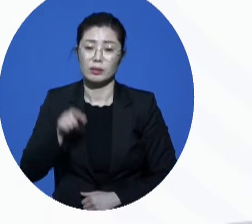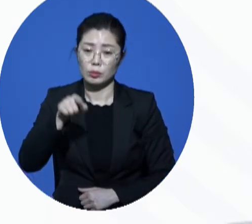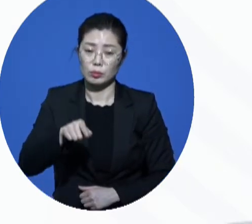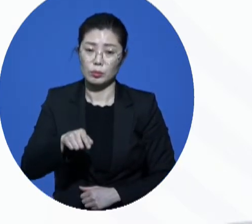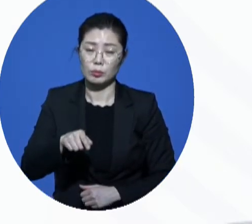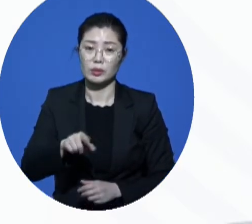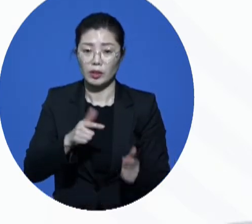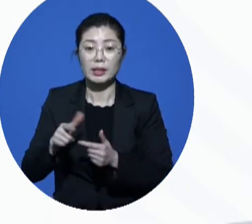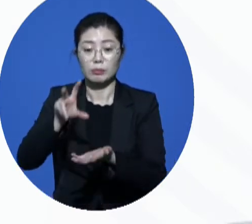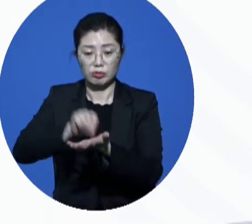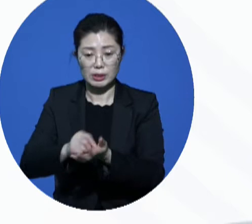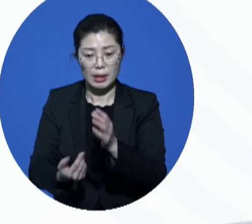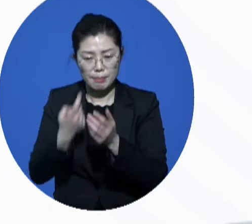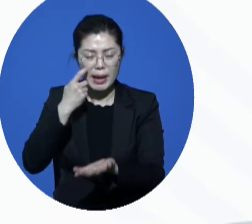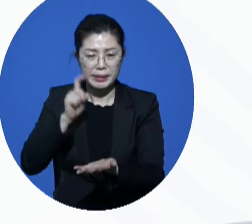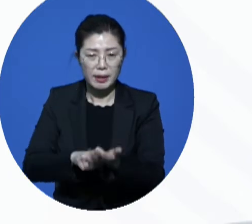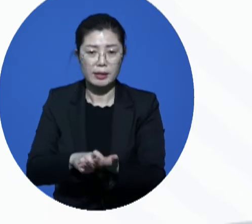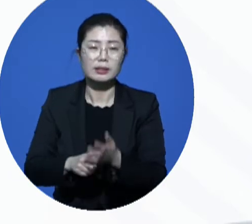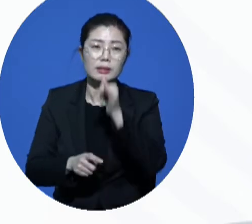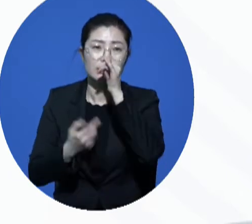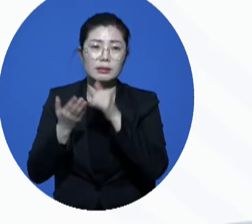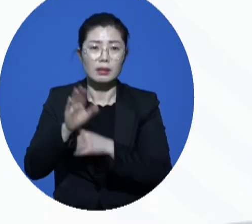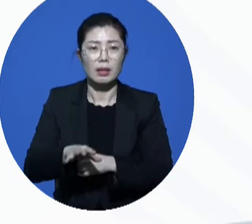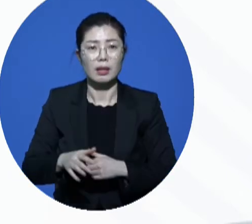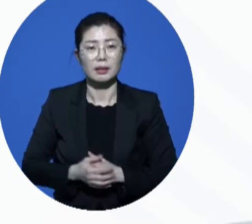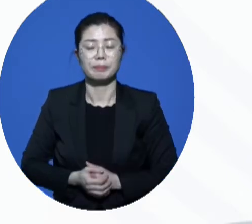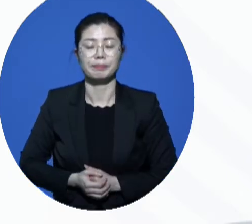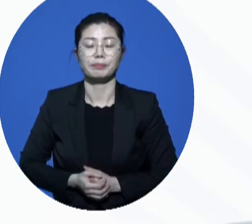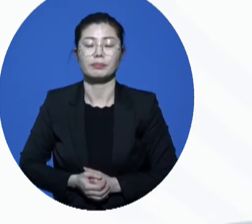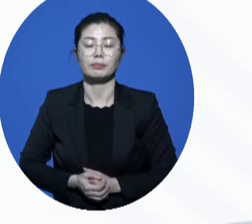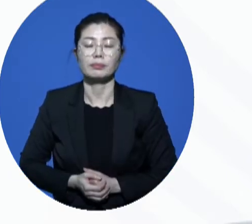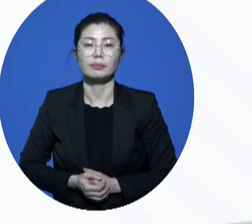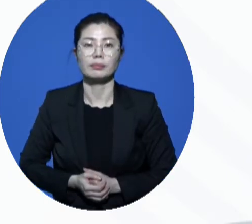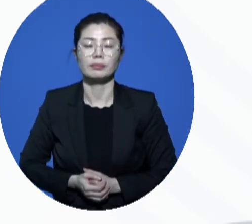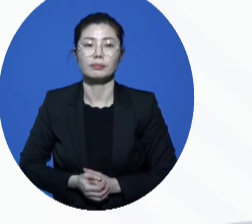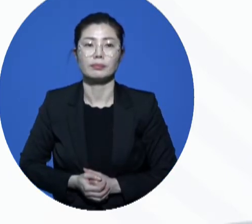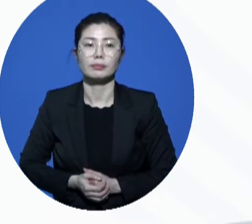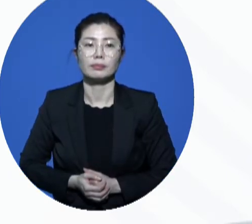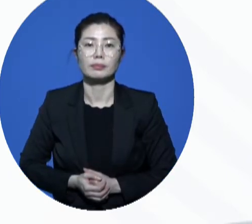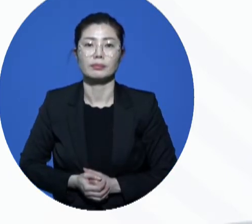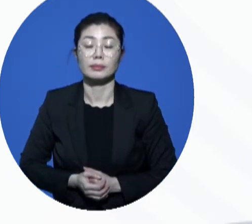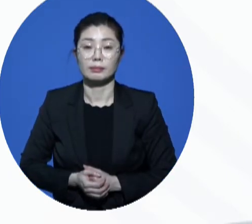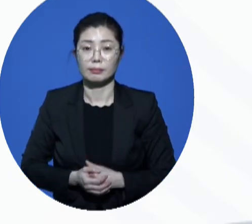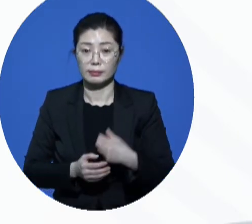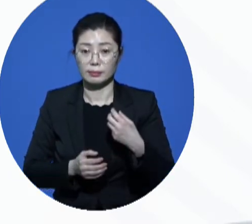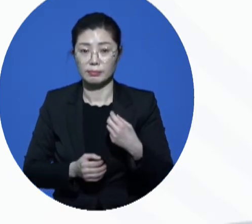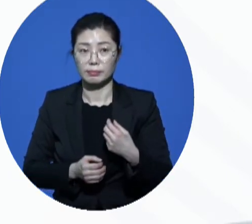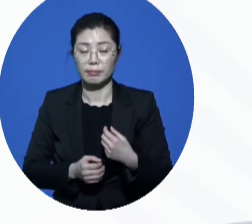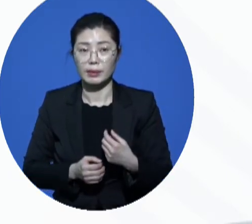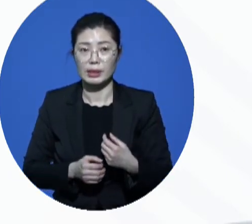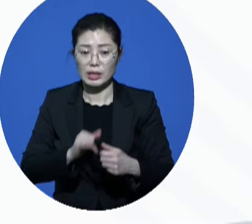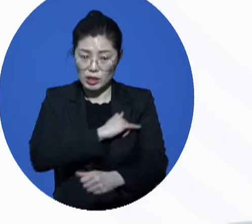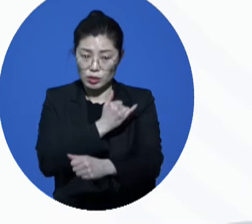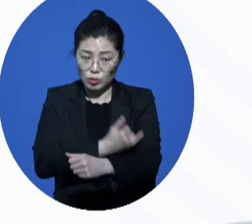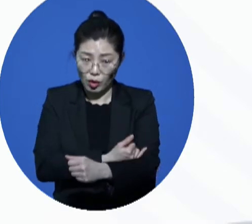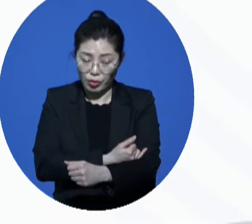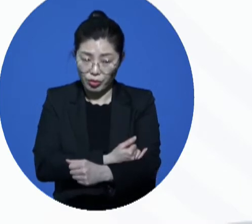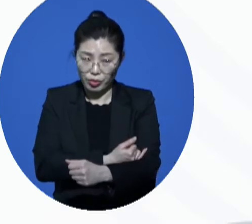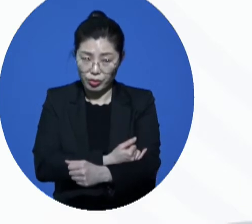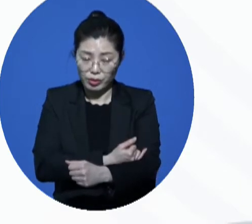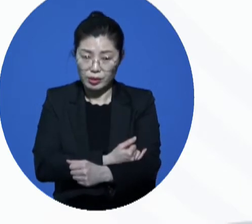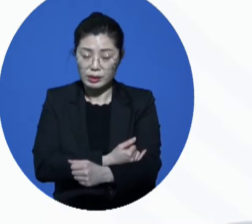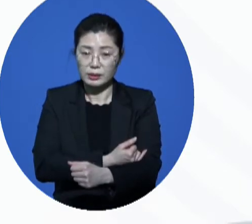문제들도 발견할 수가 있었습니다. 이것은 사실 한국 사회에서 낯선 문제는 아닌데요. 장애인 거주시설의 인권 현실은 사람을